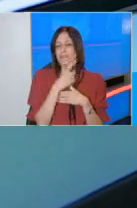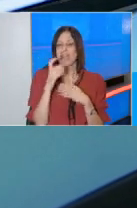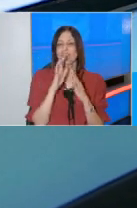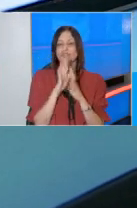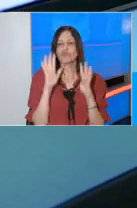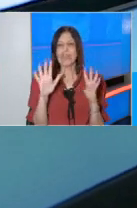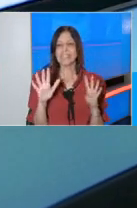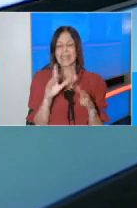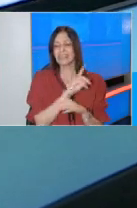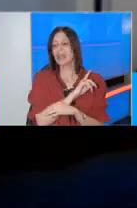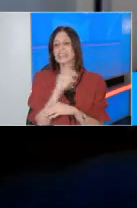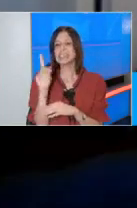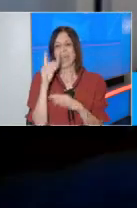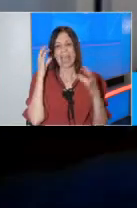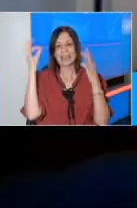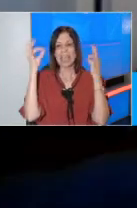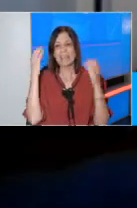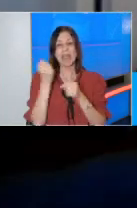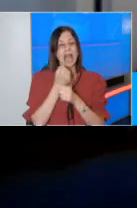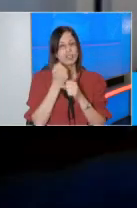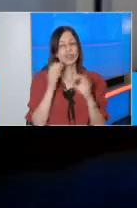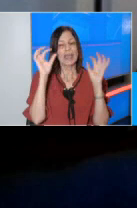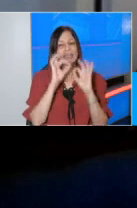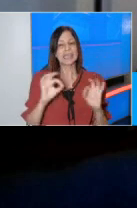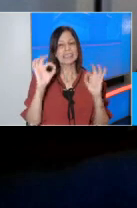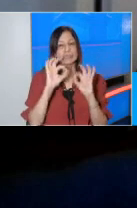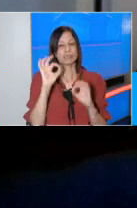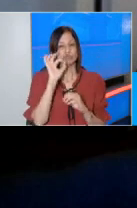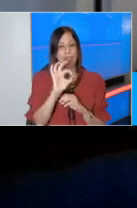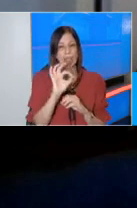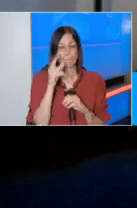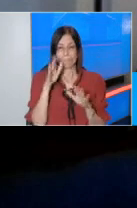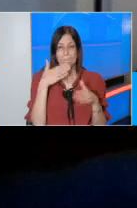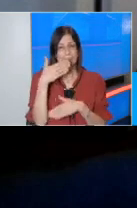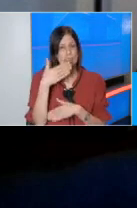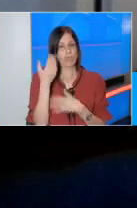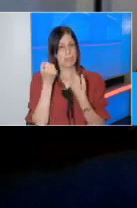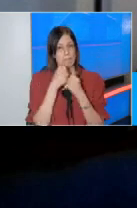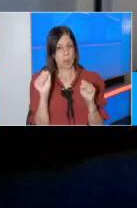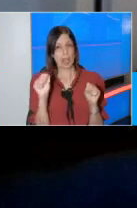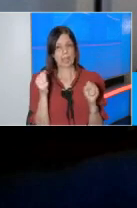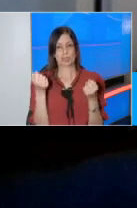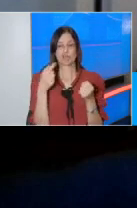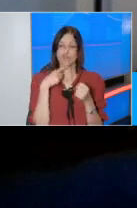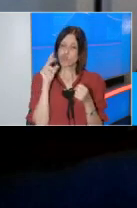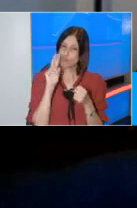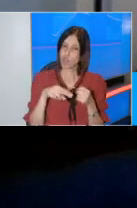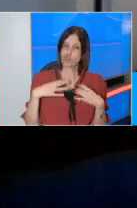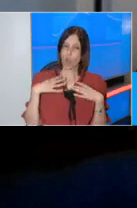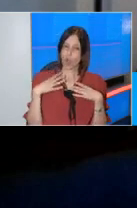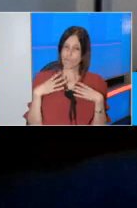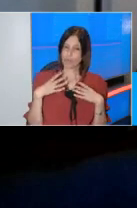ה-19 נאסר על אינדיאנים לקיים את הטקסים שלהם. זאת אומרת, במדינות דמוקרטיות כביכול, שיש בהם חופש